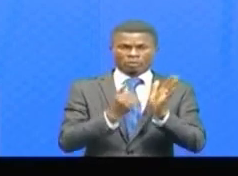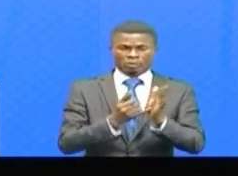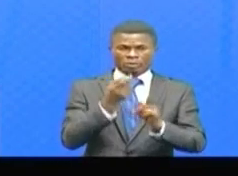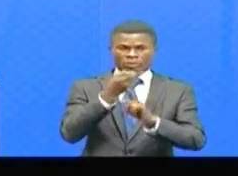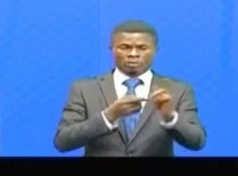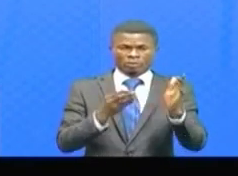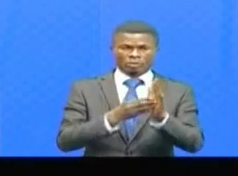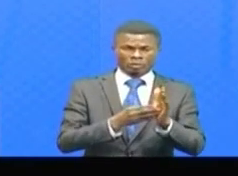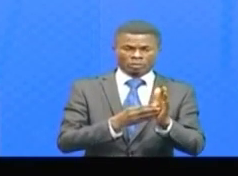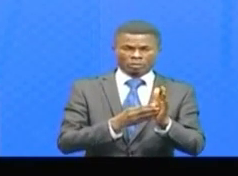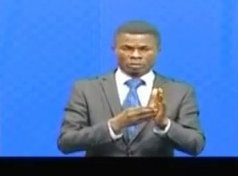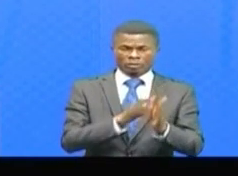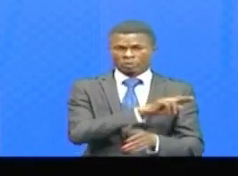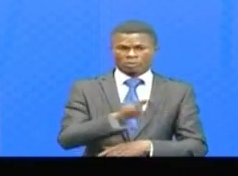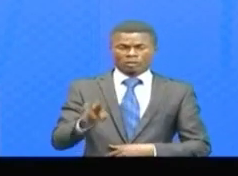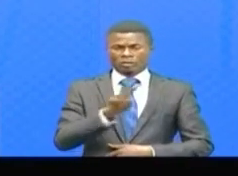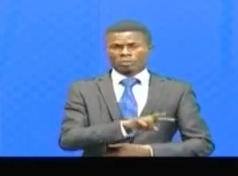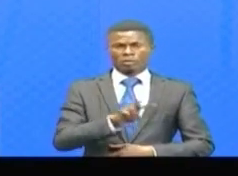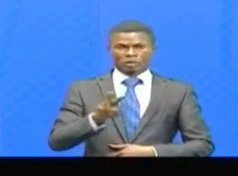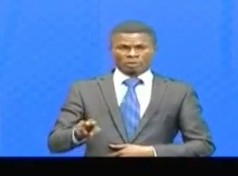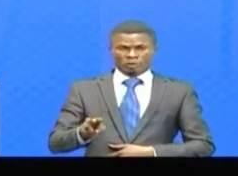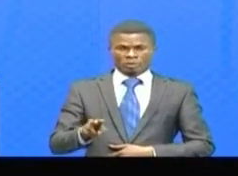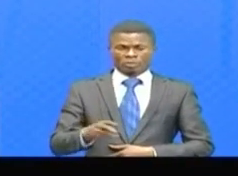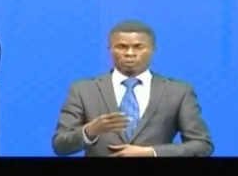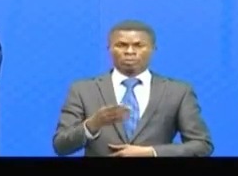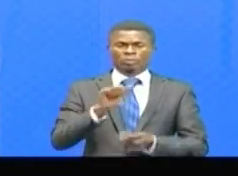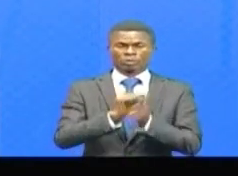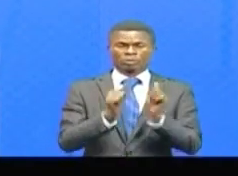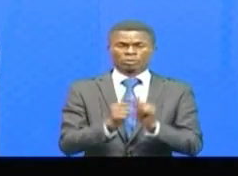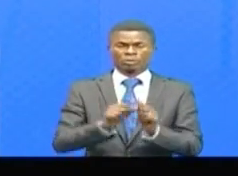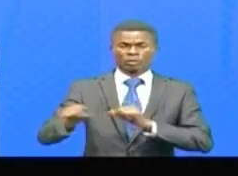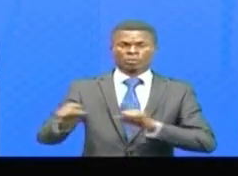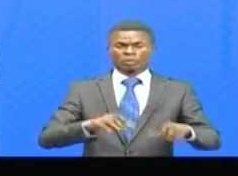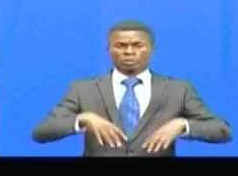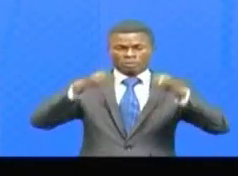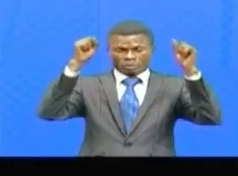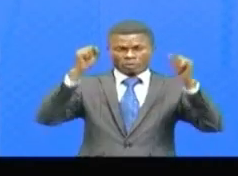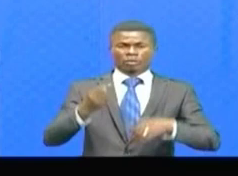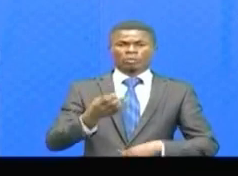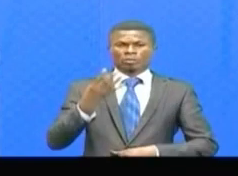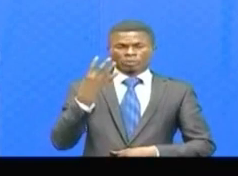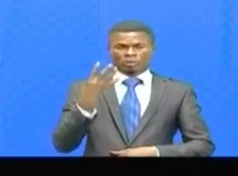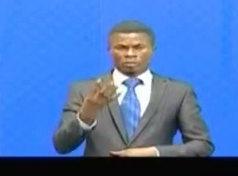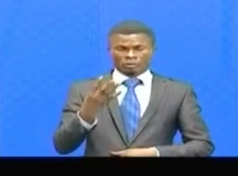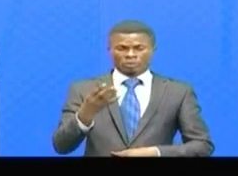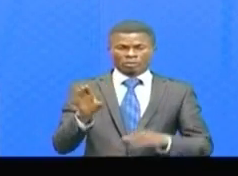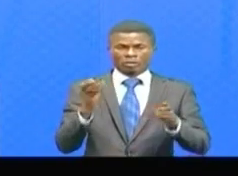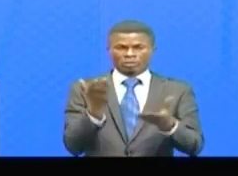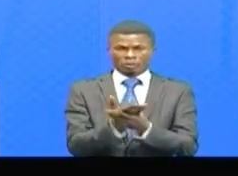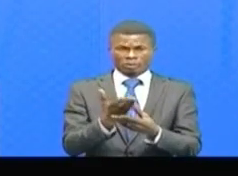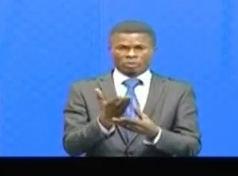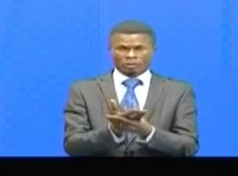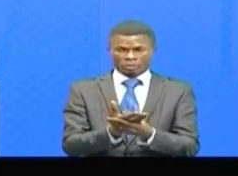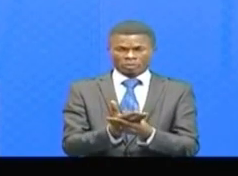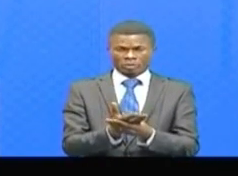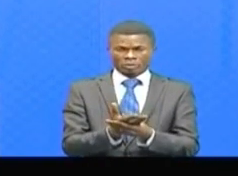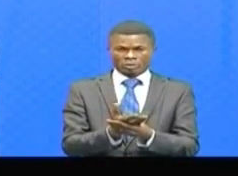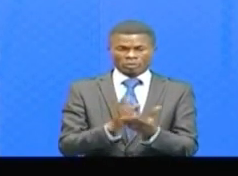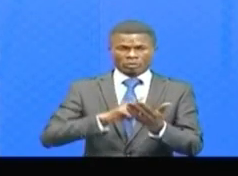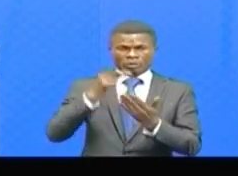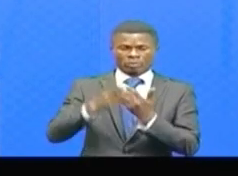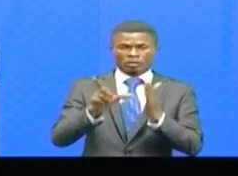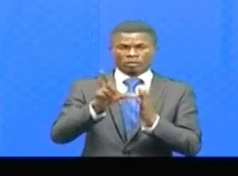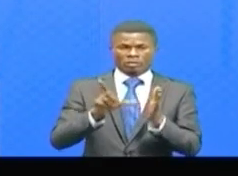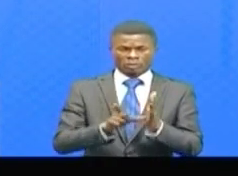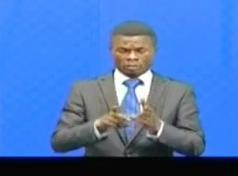16 septembre 2022. 4. Examen et adoption d'un dossier. Projet de loi